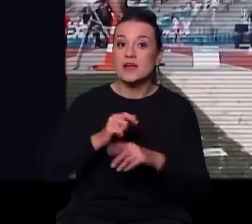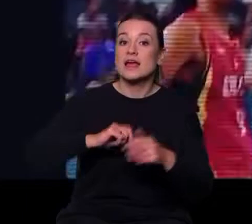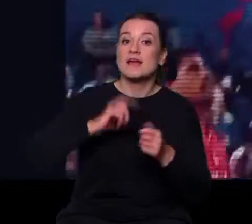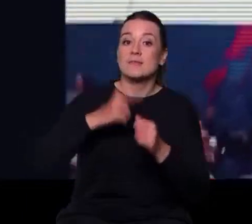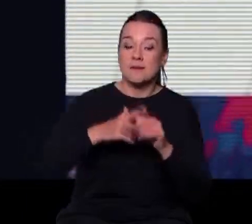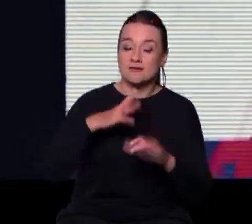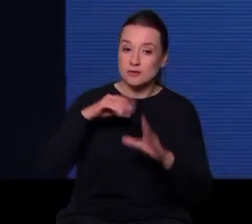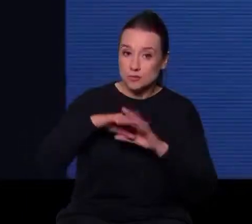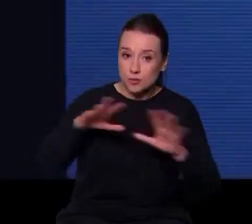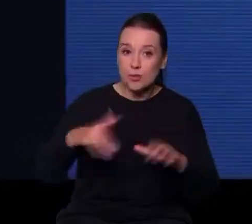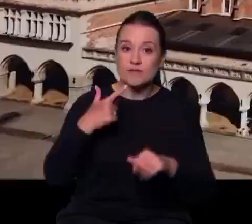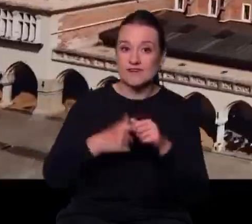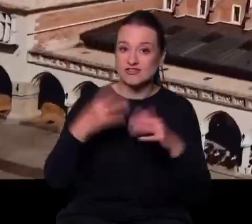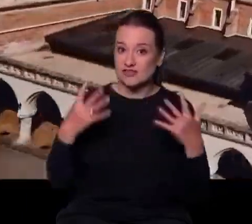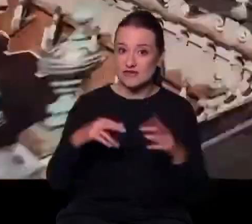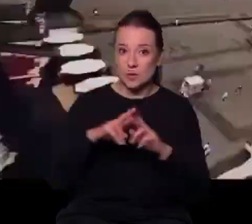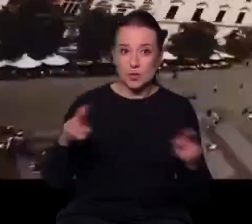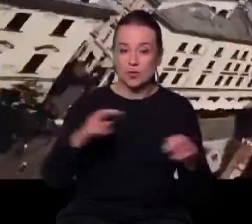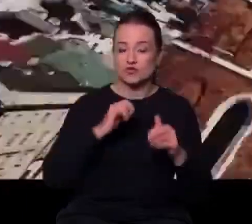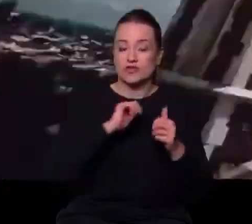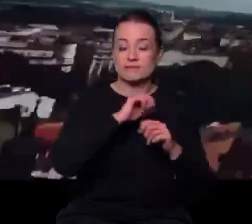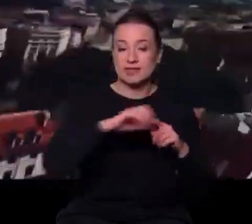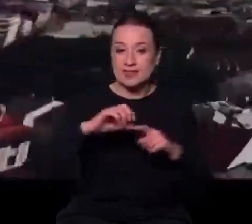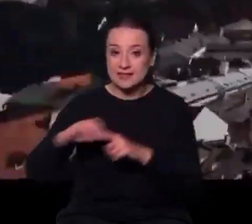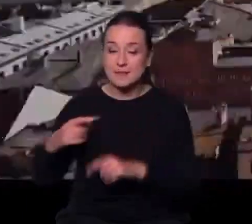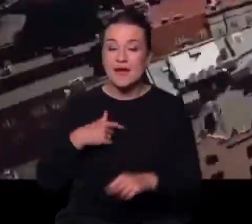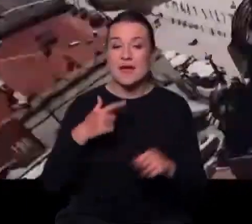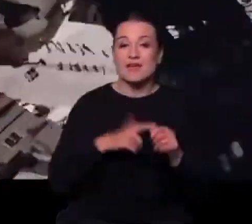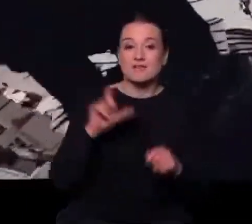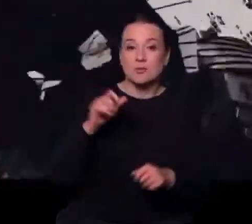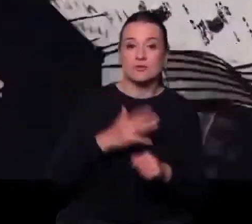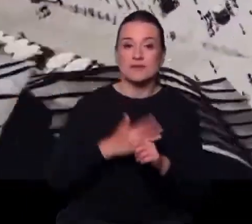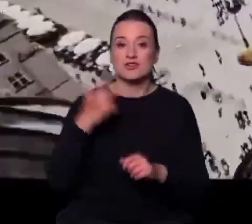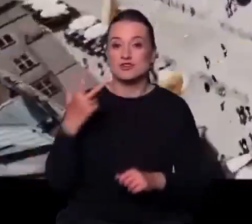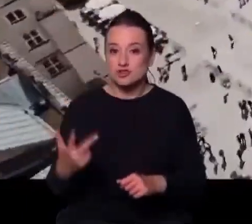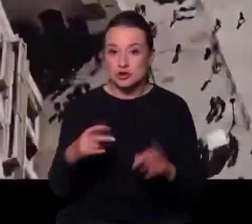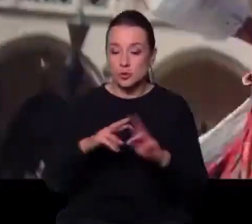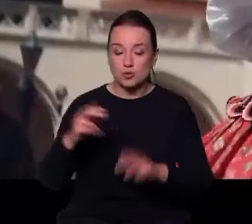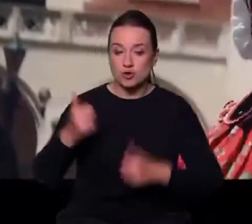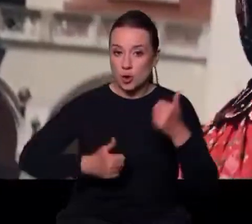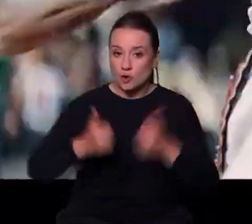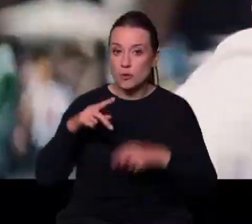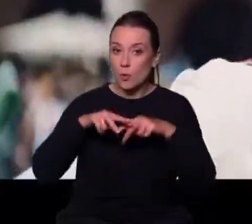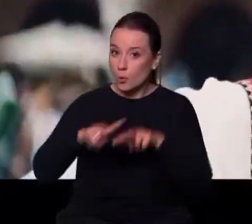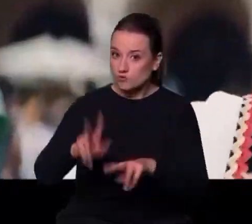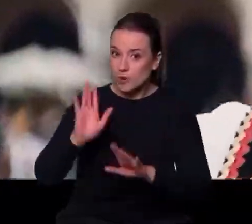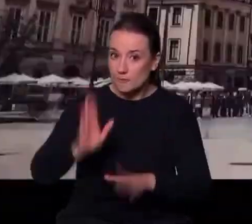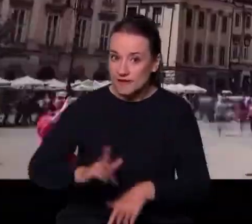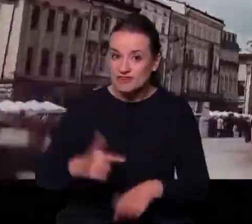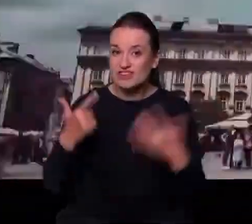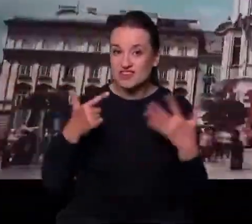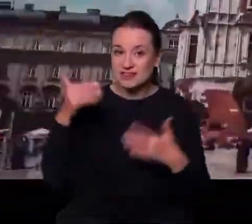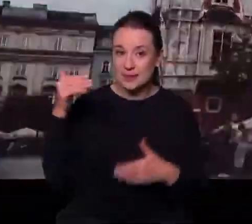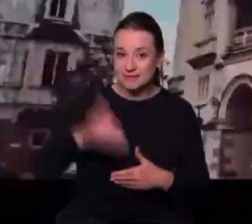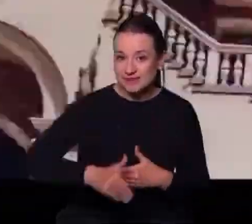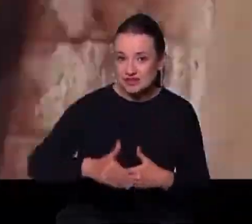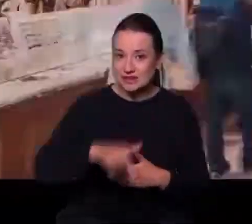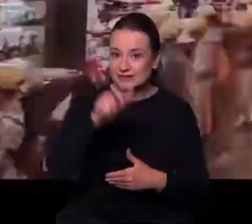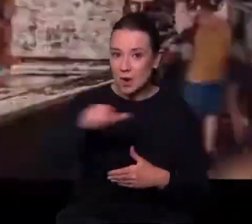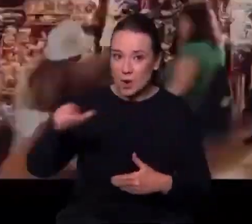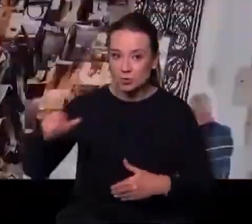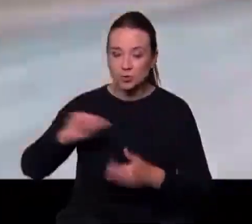w 29 dyscyplinach i 253 konkurencjach. Weźmie udział w nich około 7 tysięcy